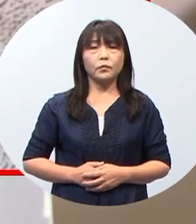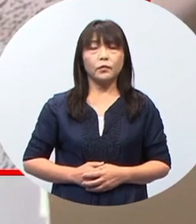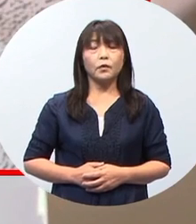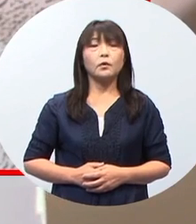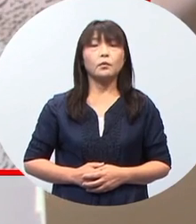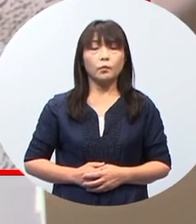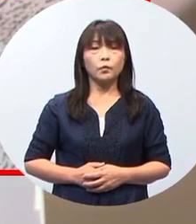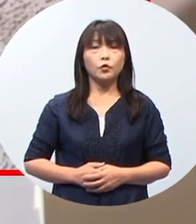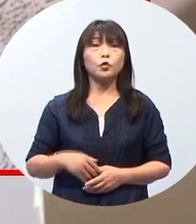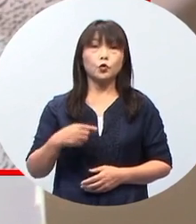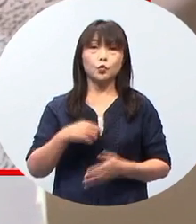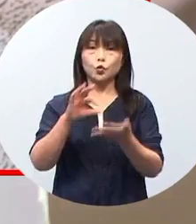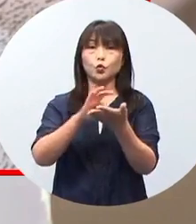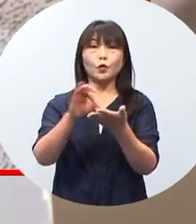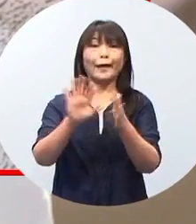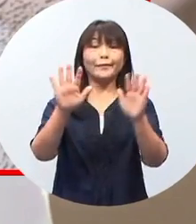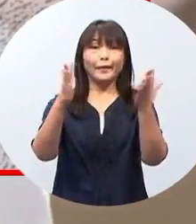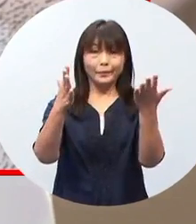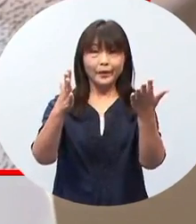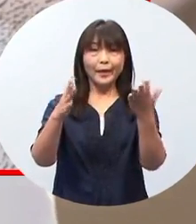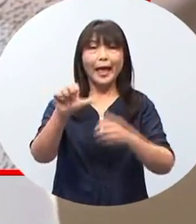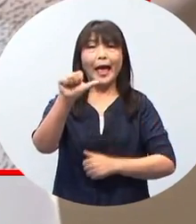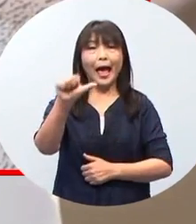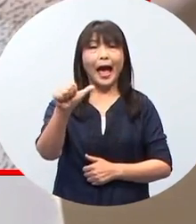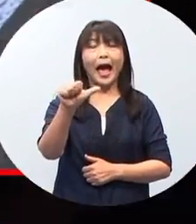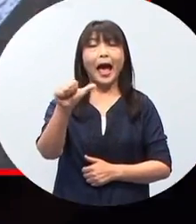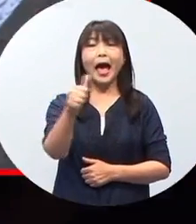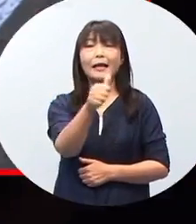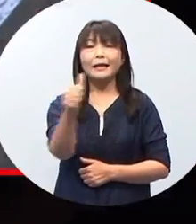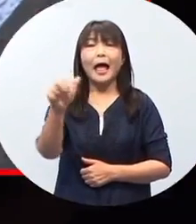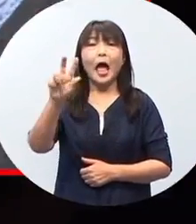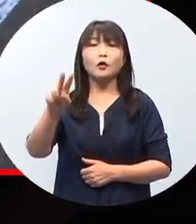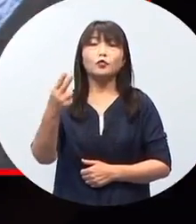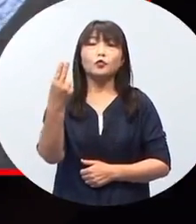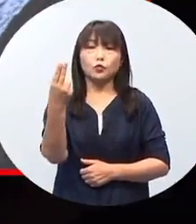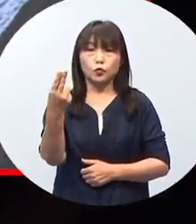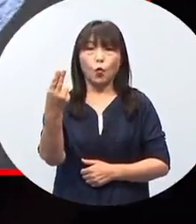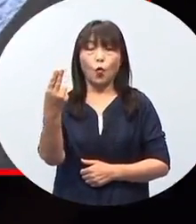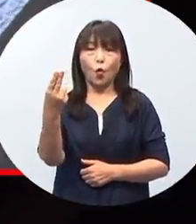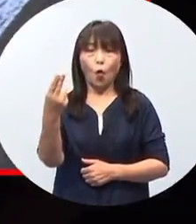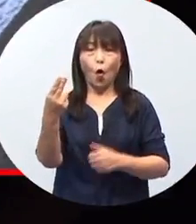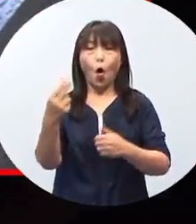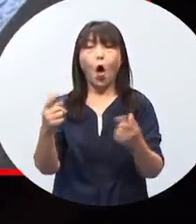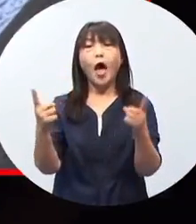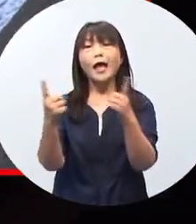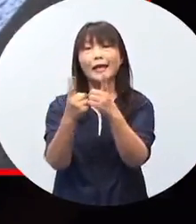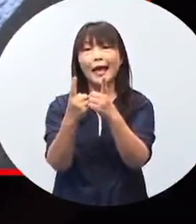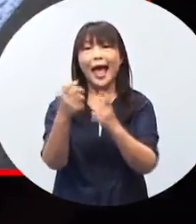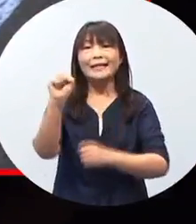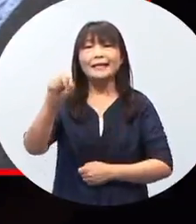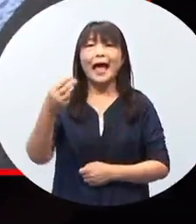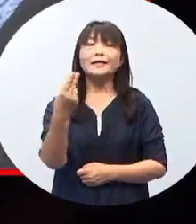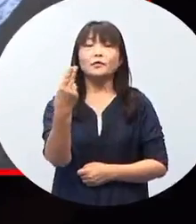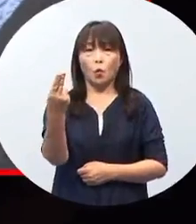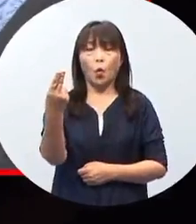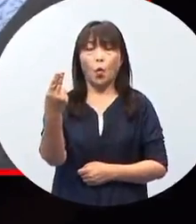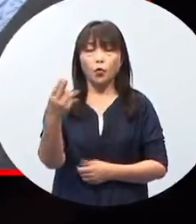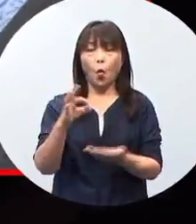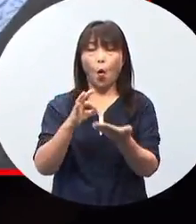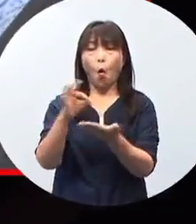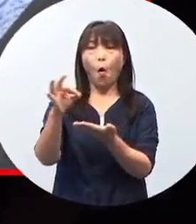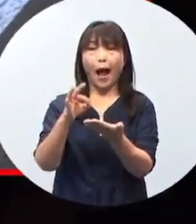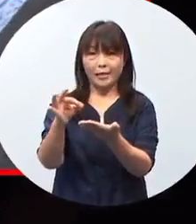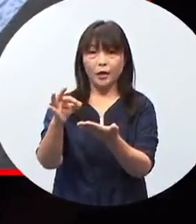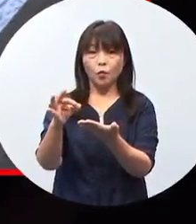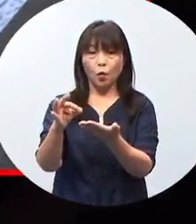これは全く利用していないアダルトサイトや出会い系サイトなどの有料サイトの利用料金や借りていない